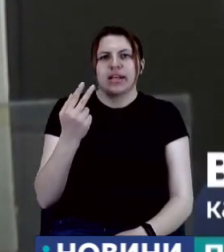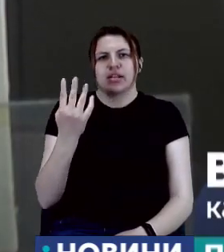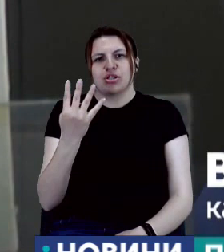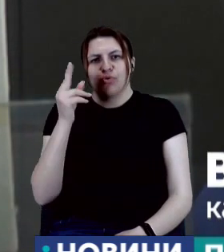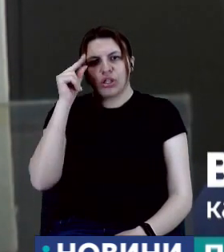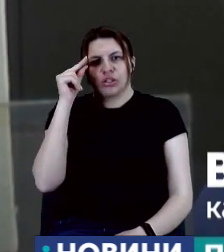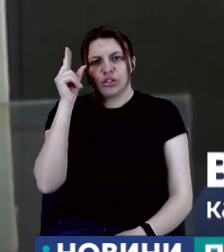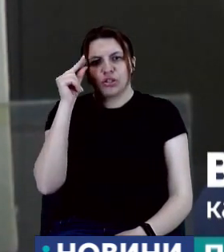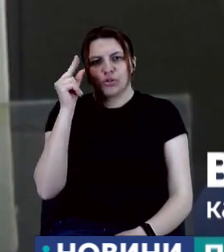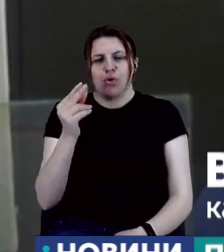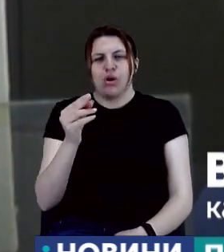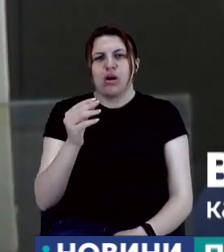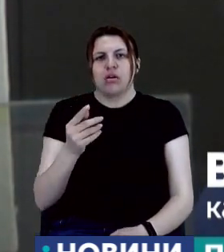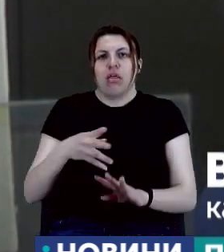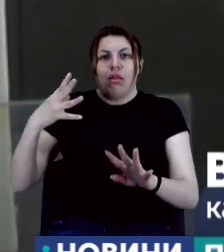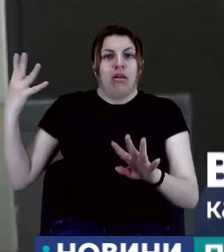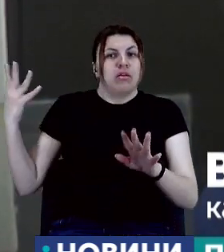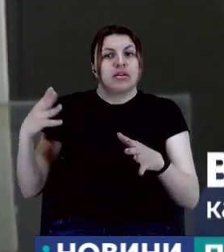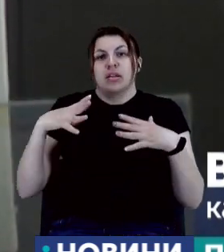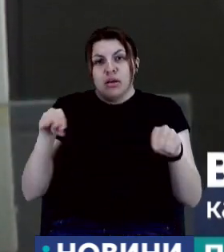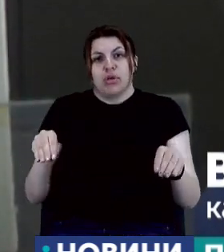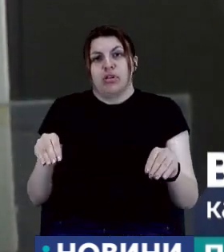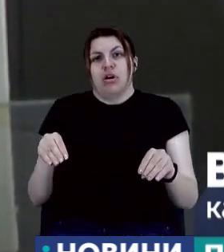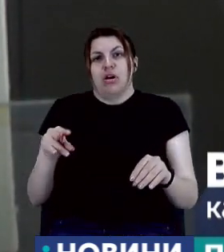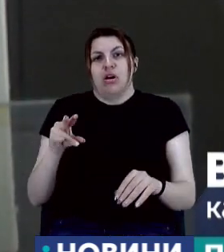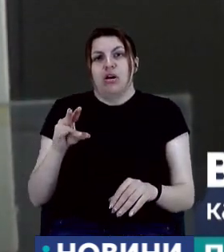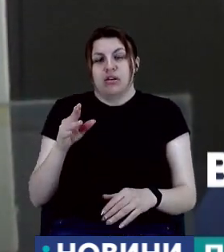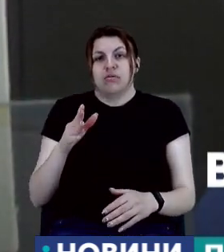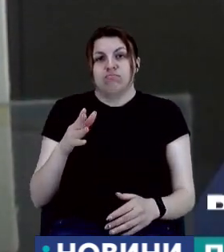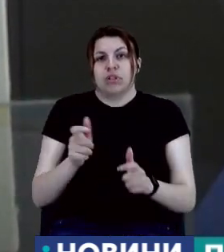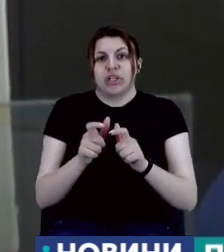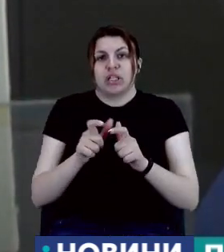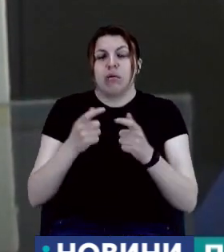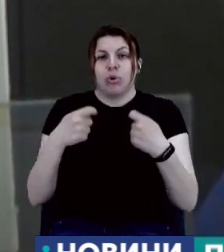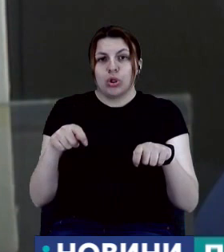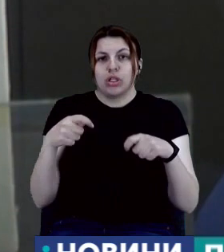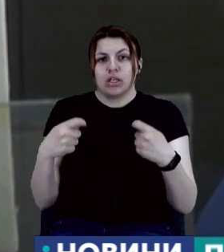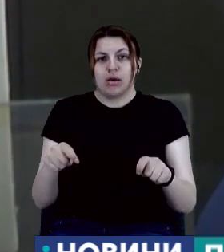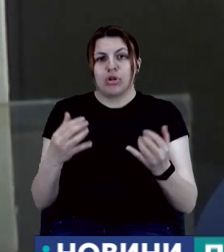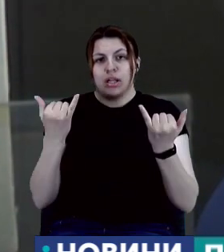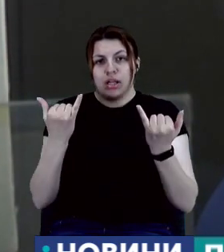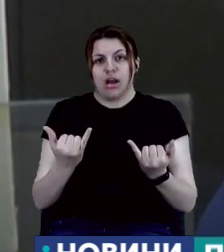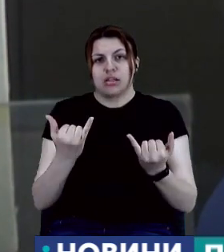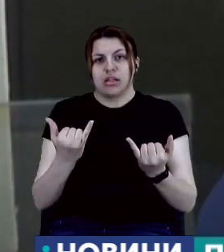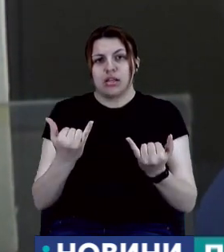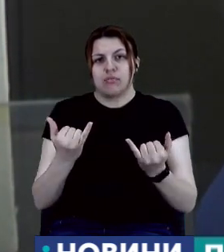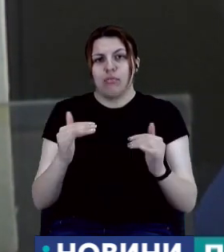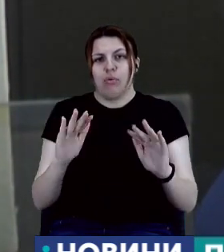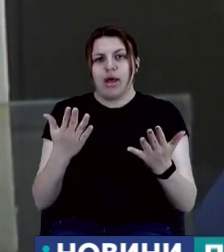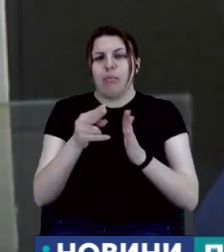А ажіотажу ніякого не було. Квитки ми продаємо на даний момент на потяг